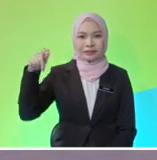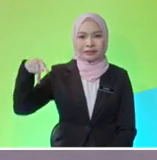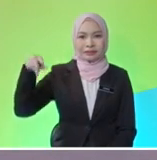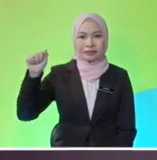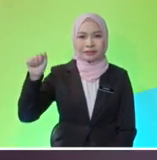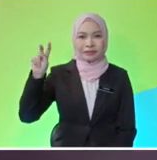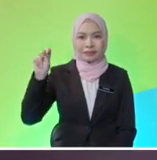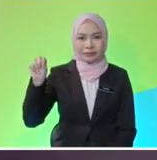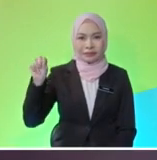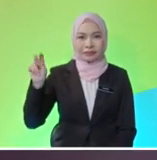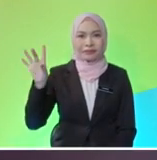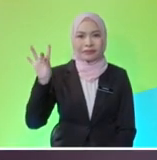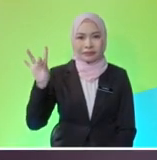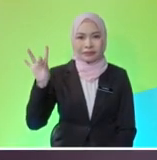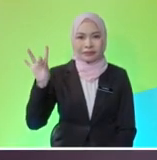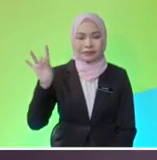perkataan